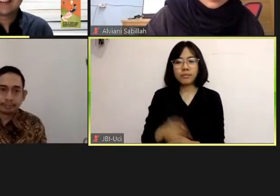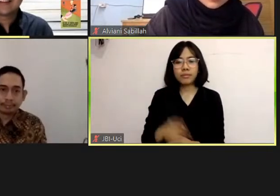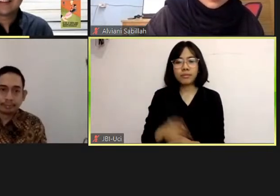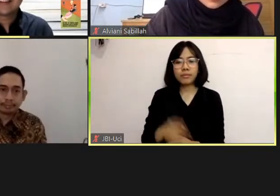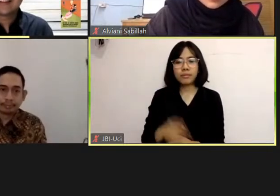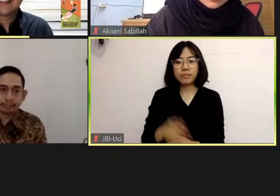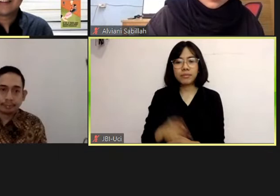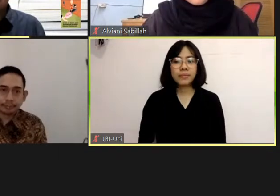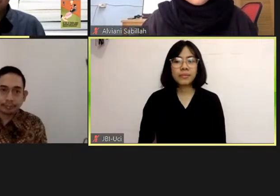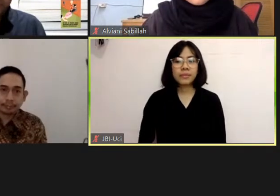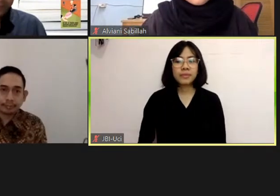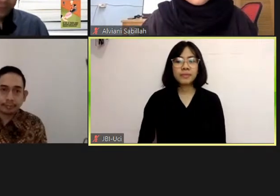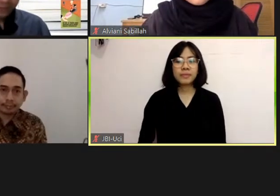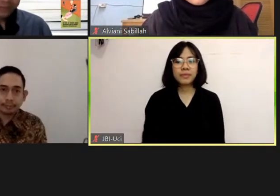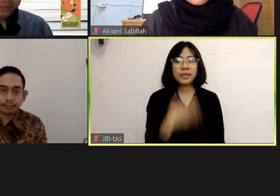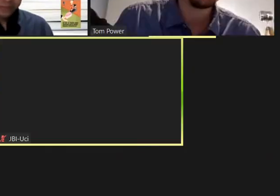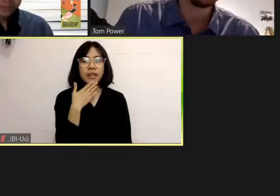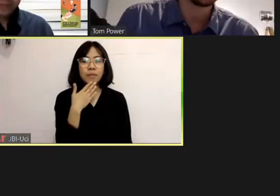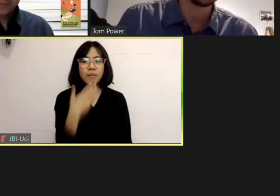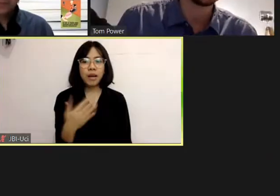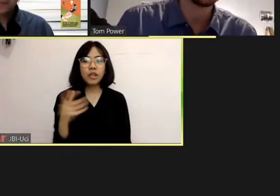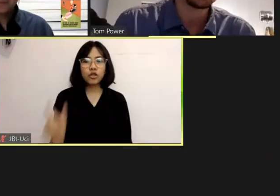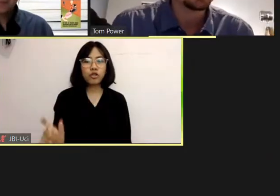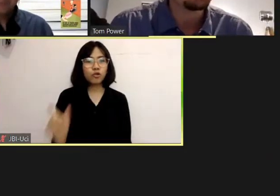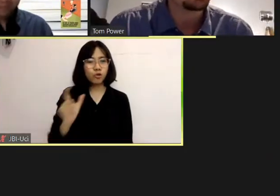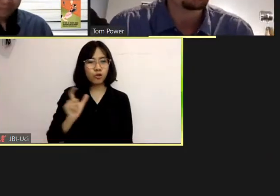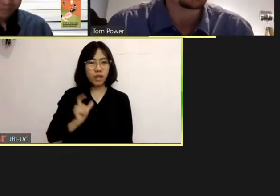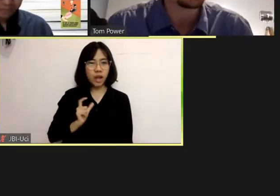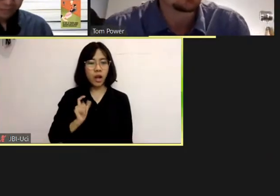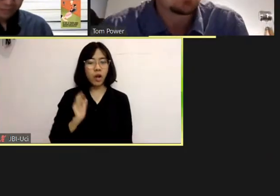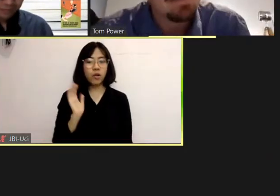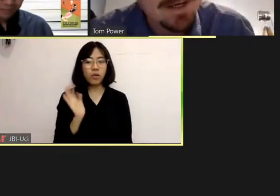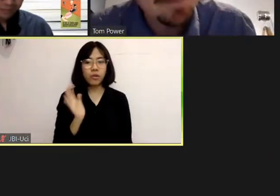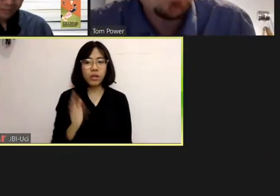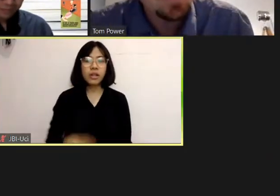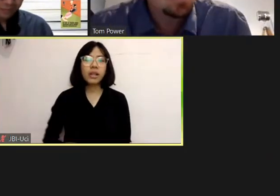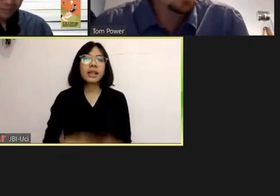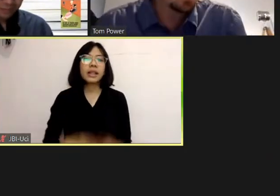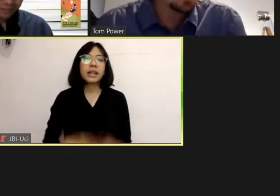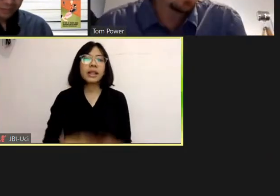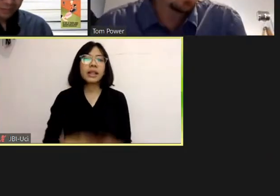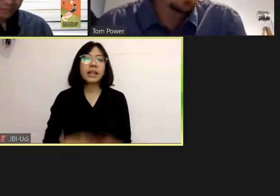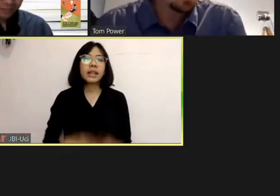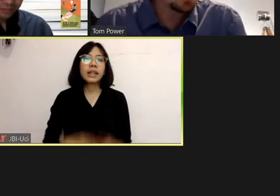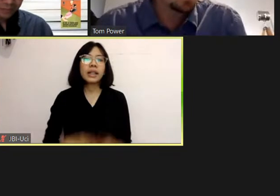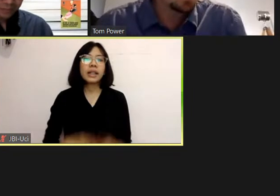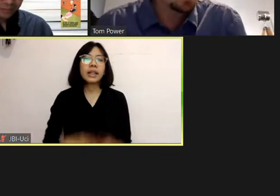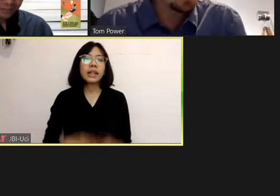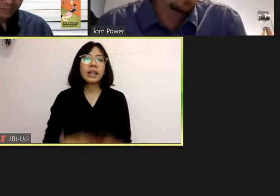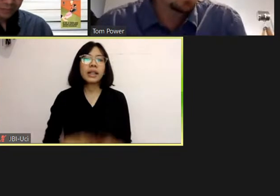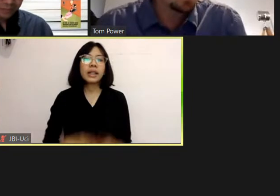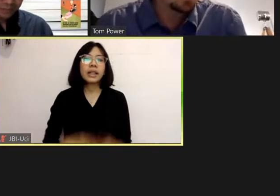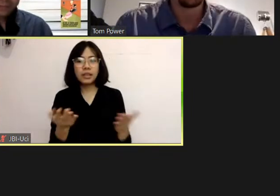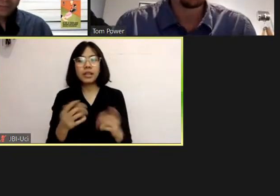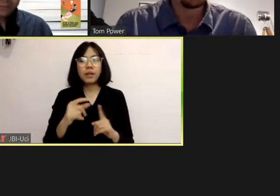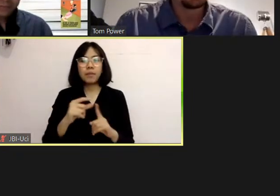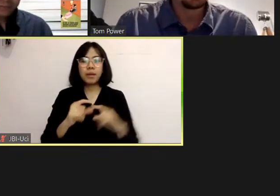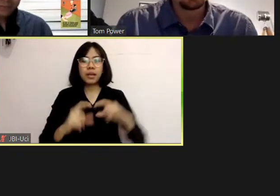Terima kasih banyak atas undangannya. Saya berterima kasih sekali kepada PSHK